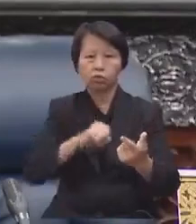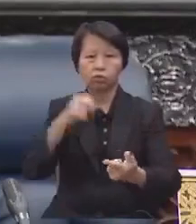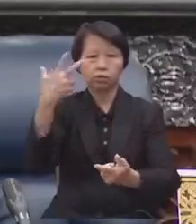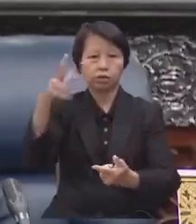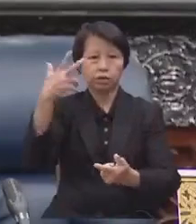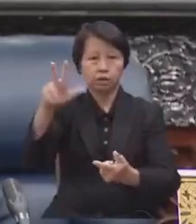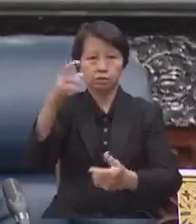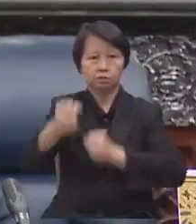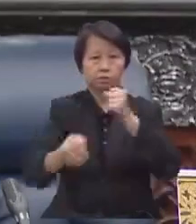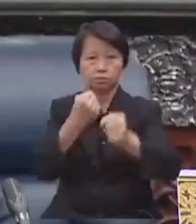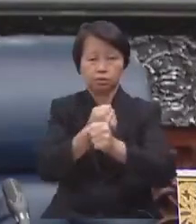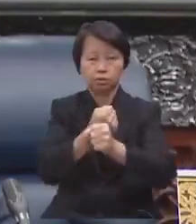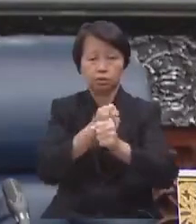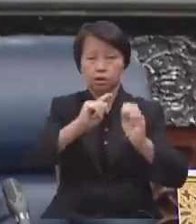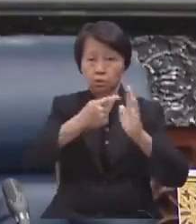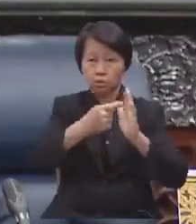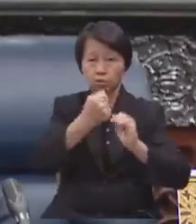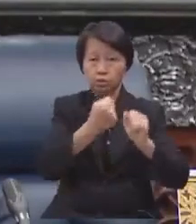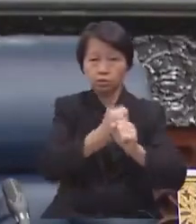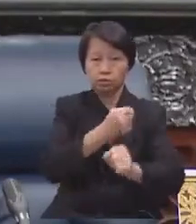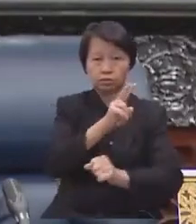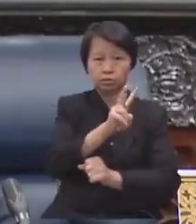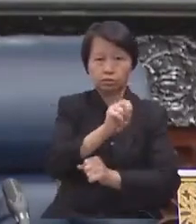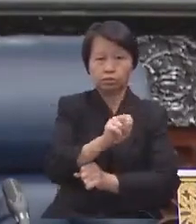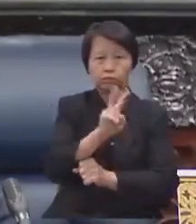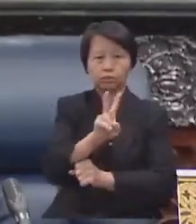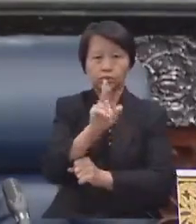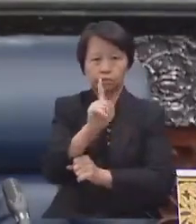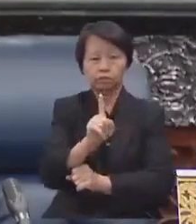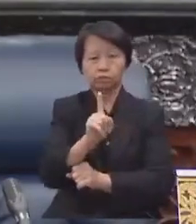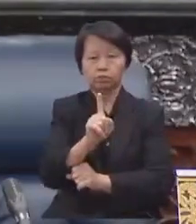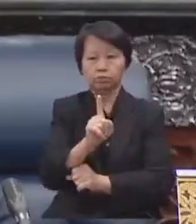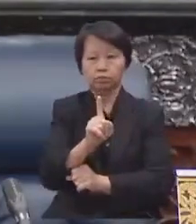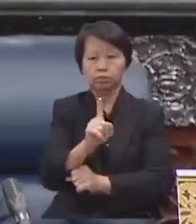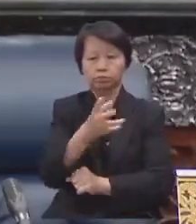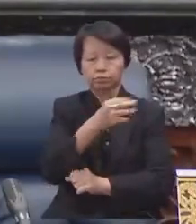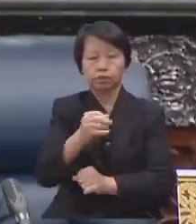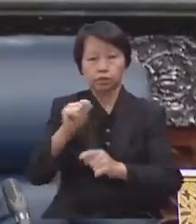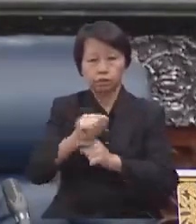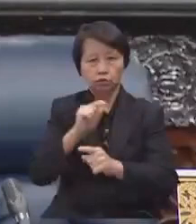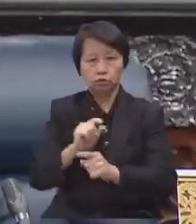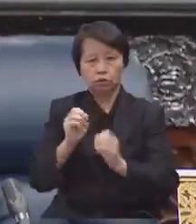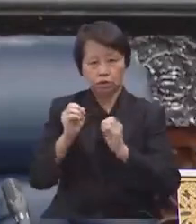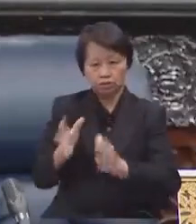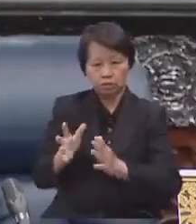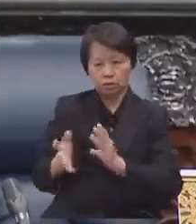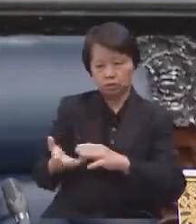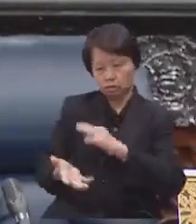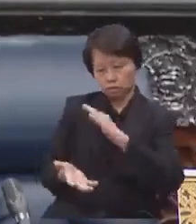13 tahun bermula dari tahun 2021 dengan menggunakan